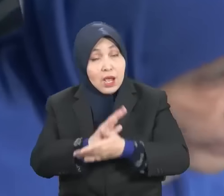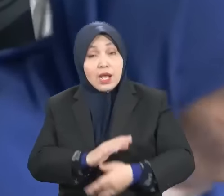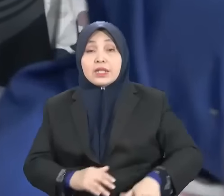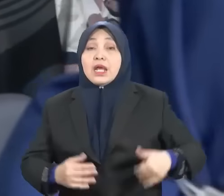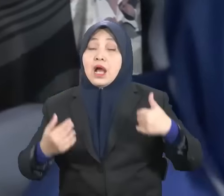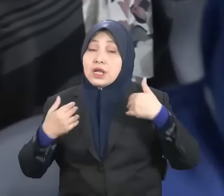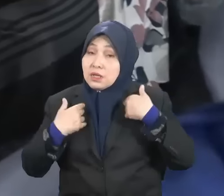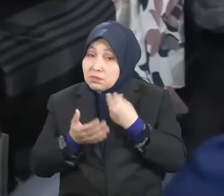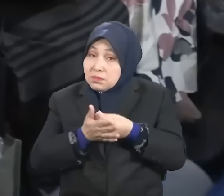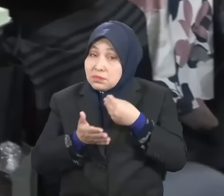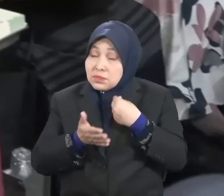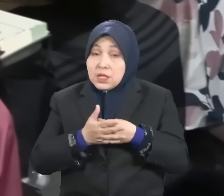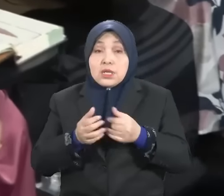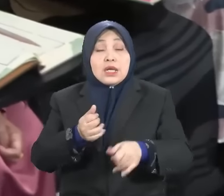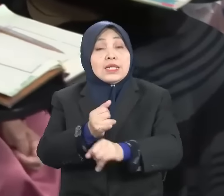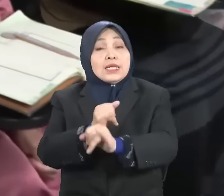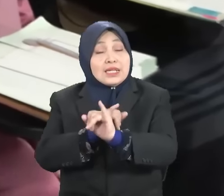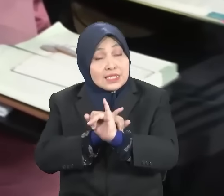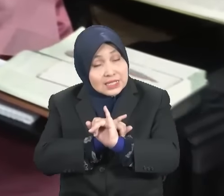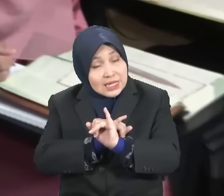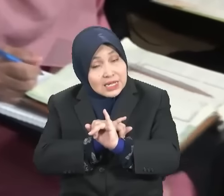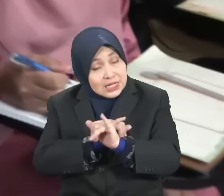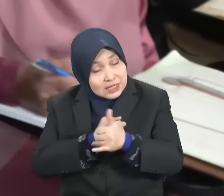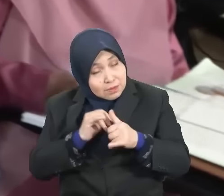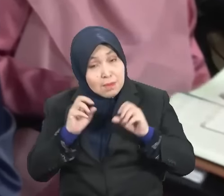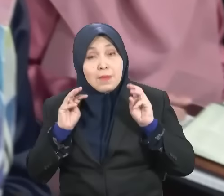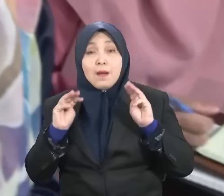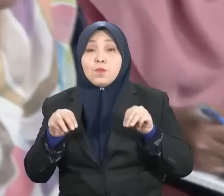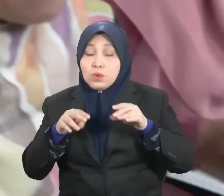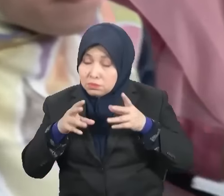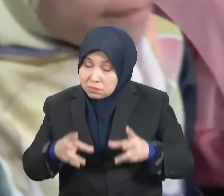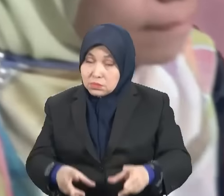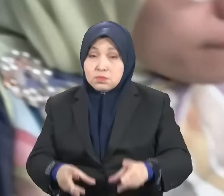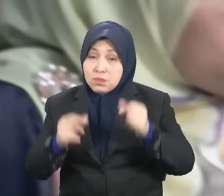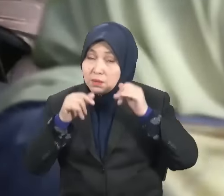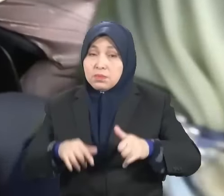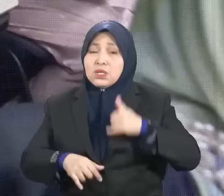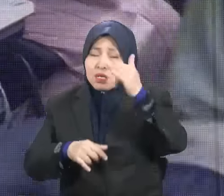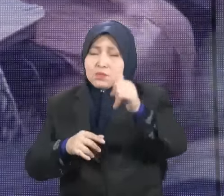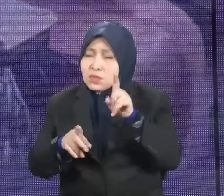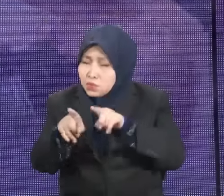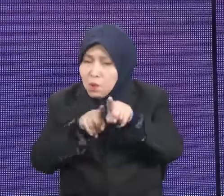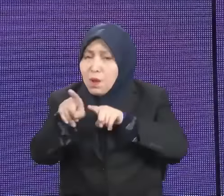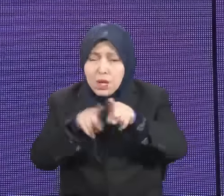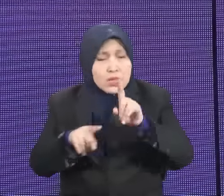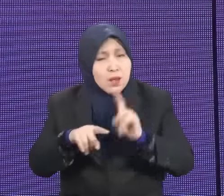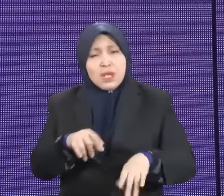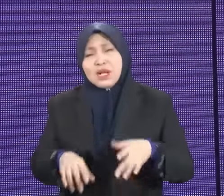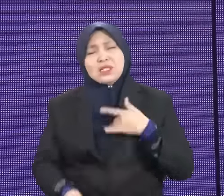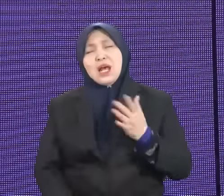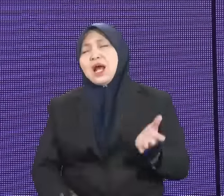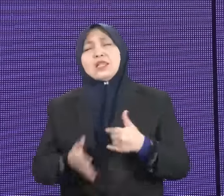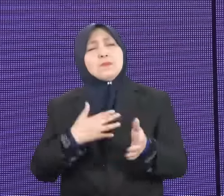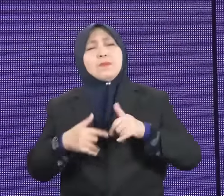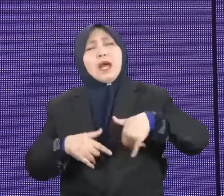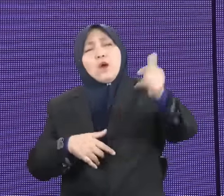keuangan dengan izin dan istitha'ah mampu segera untuk pergi ke semacam tak